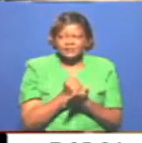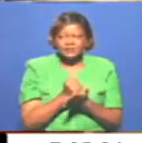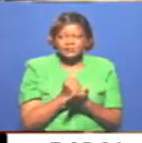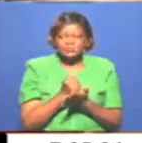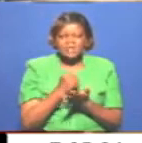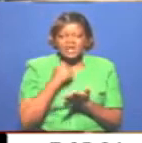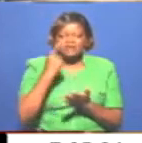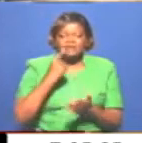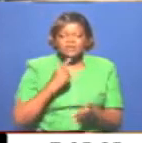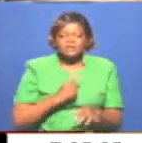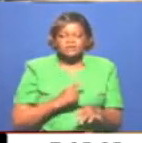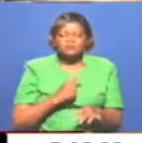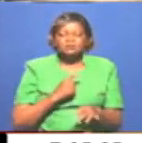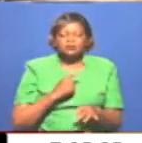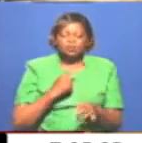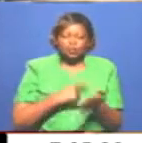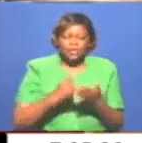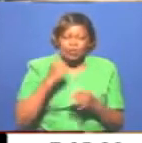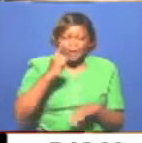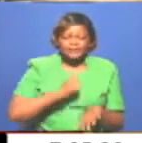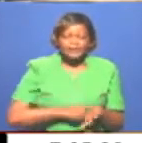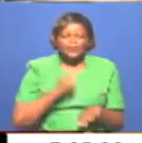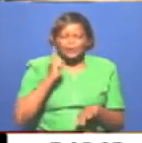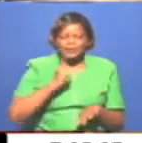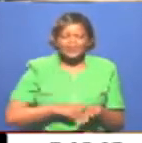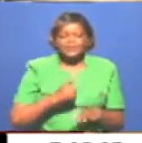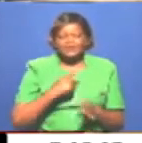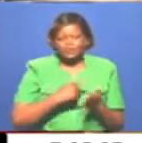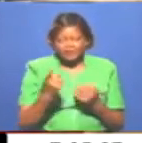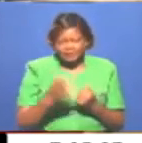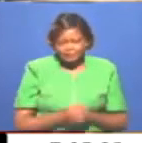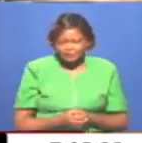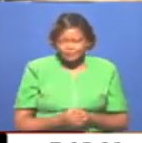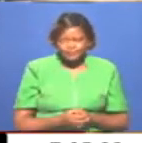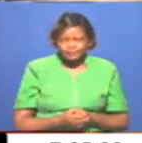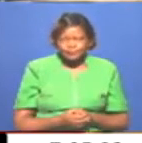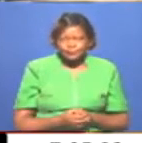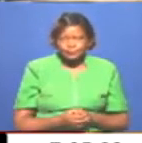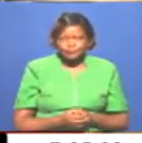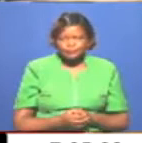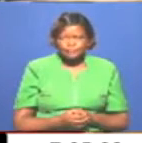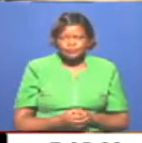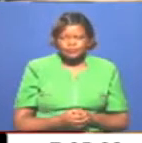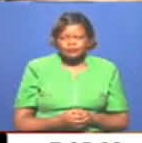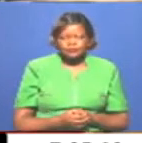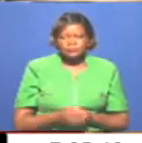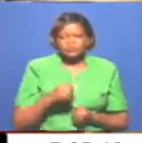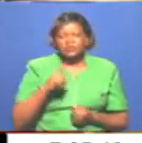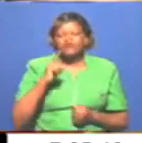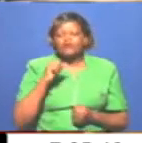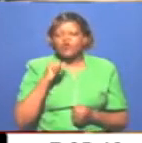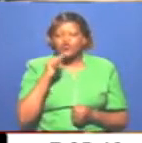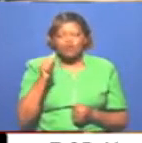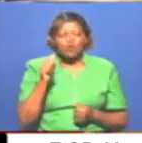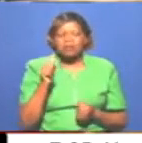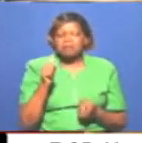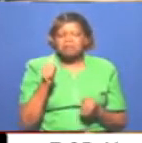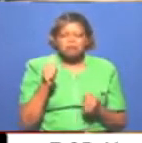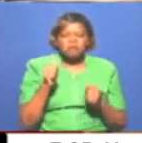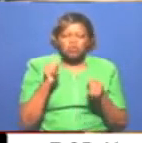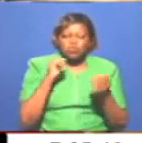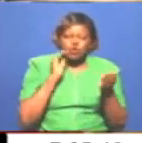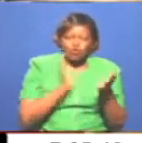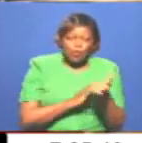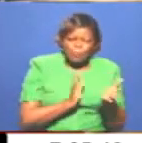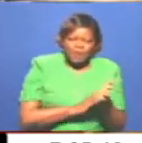a week. The respondent's free speech rights are limited that he should not make any comments on the